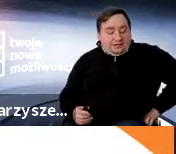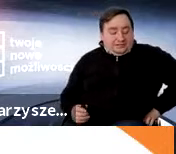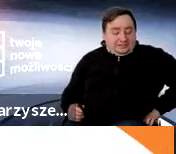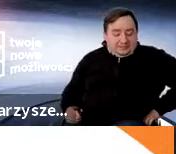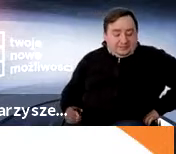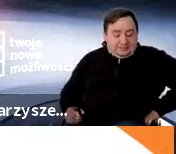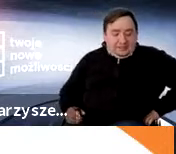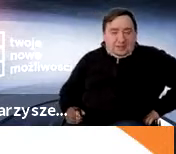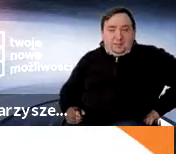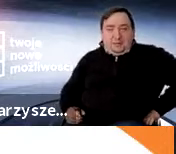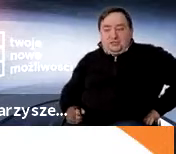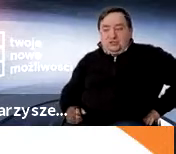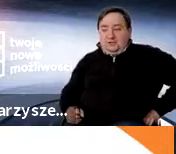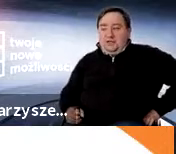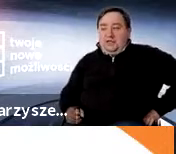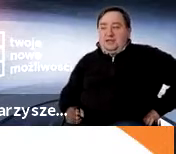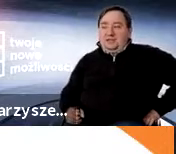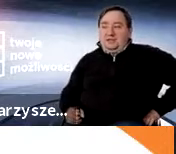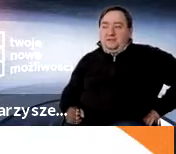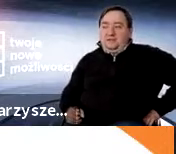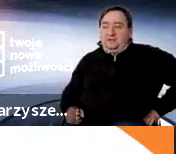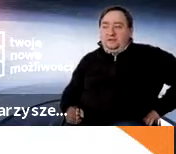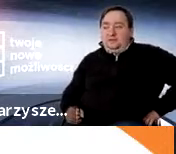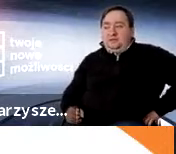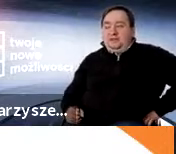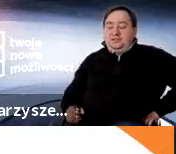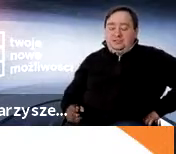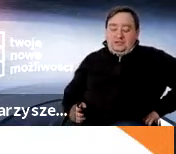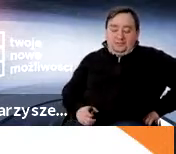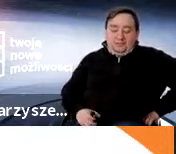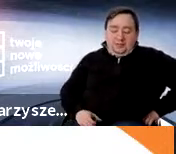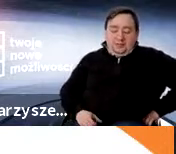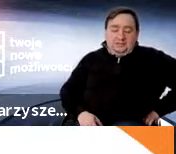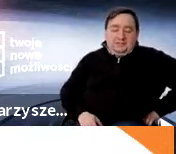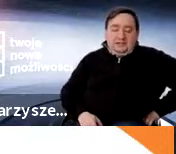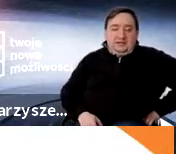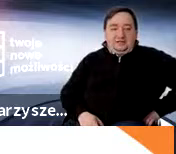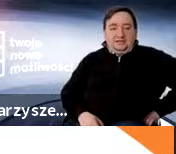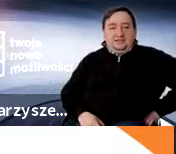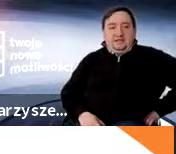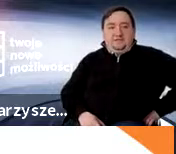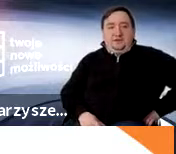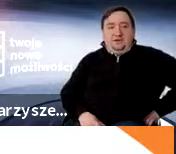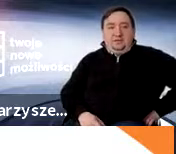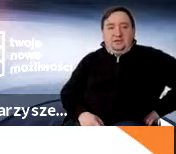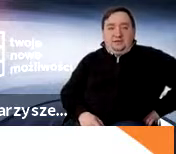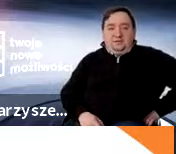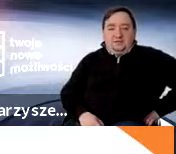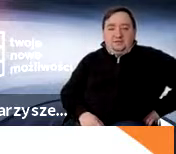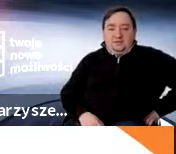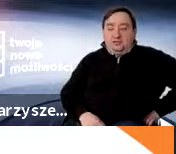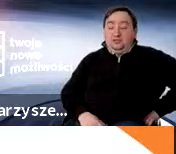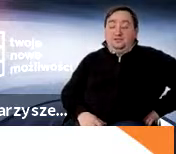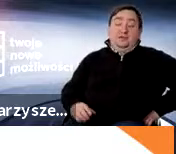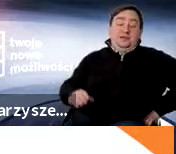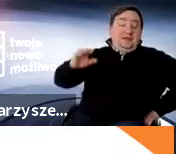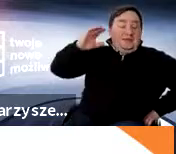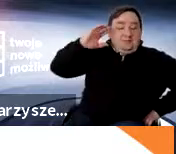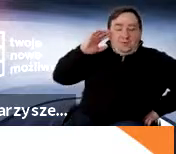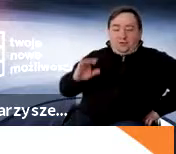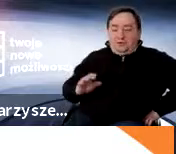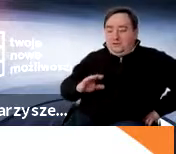No i teraz jak popatrzymy, jak ta nasza zdalna asysta wygląda najpierw od strony